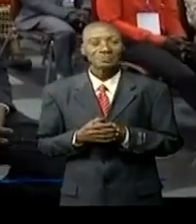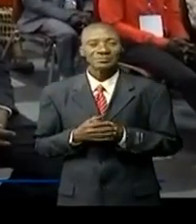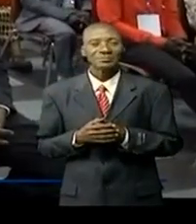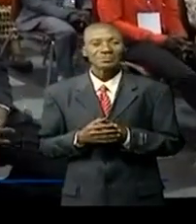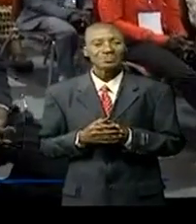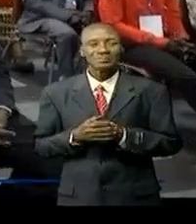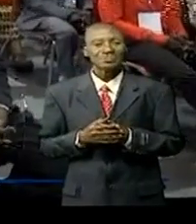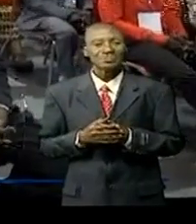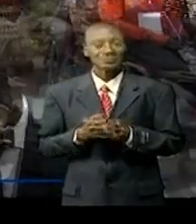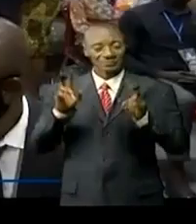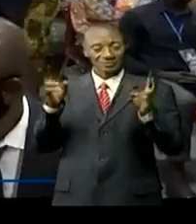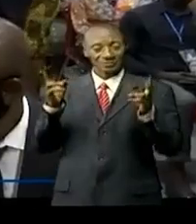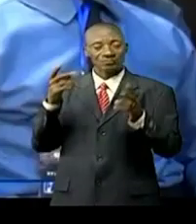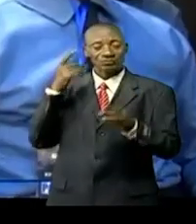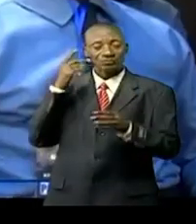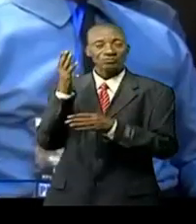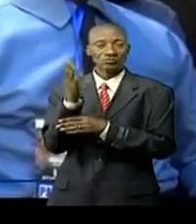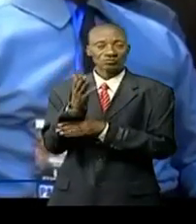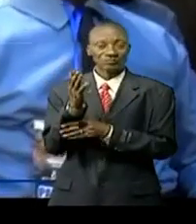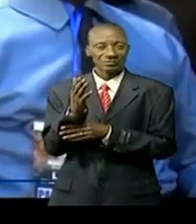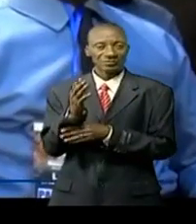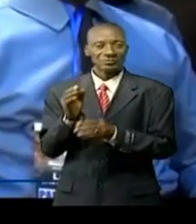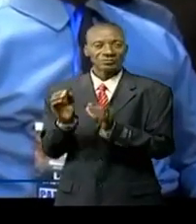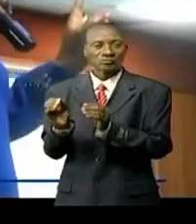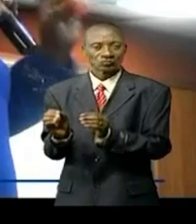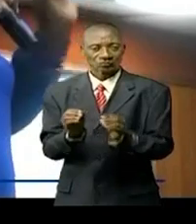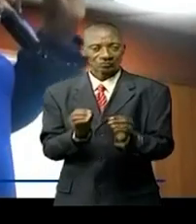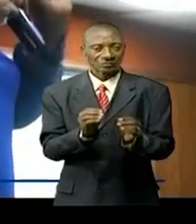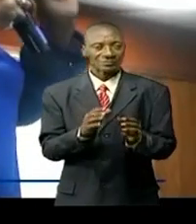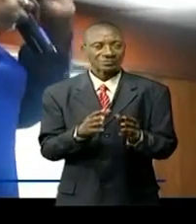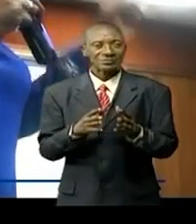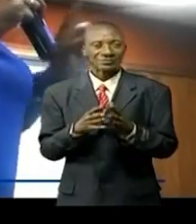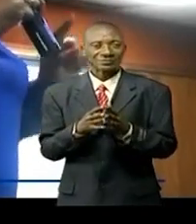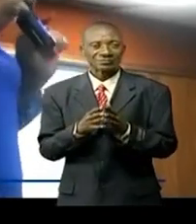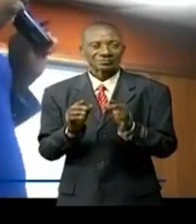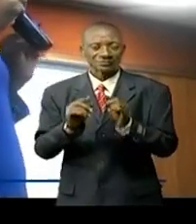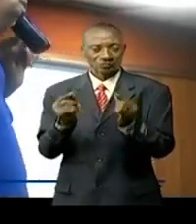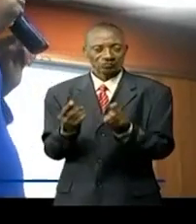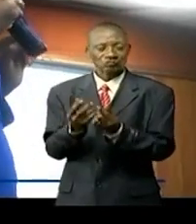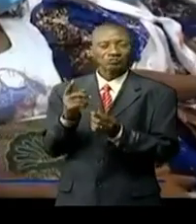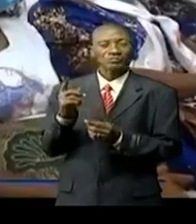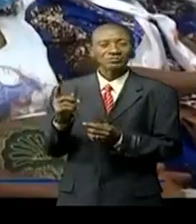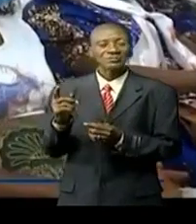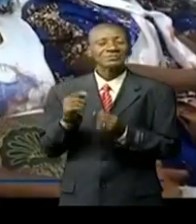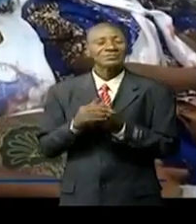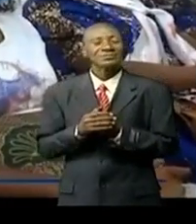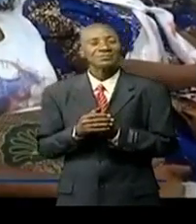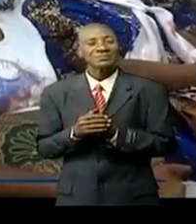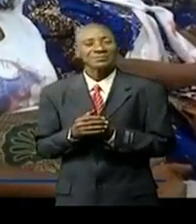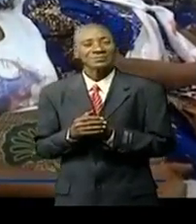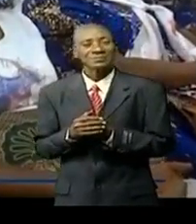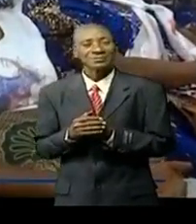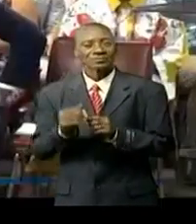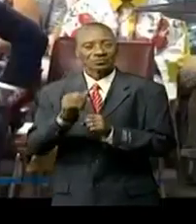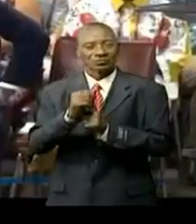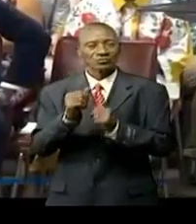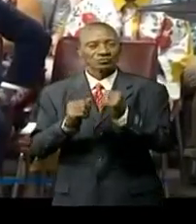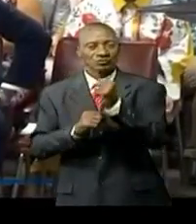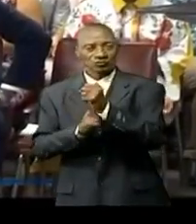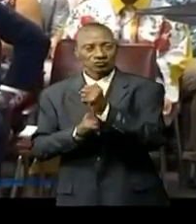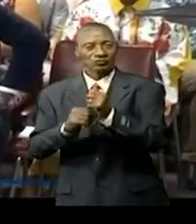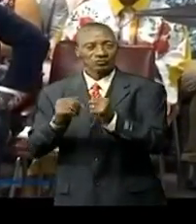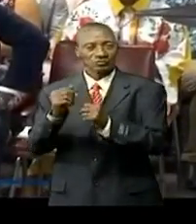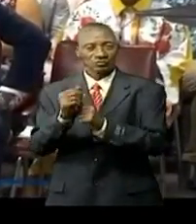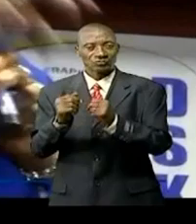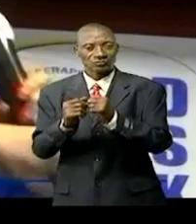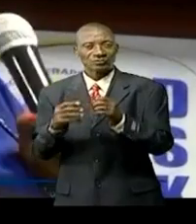thème de la conférence organisée par la dynamique Séraphine Kiloubou d'ESCA, une structure que chapeaute la vice-ministre